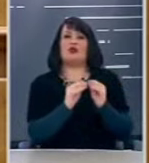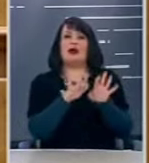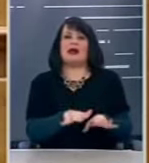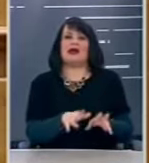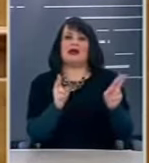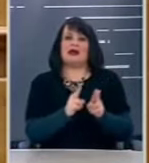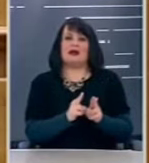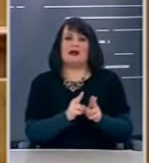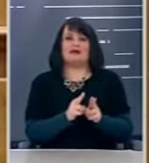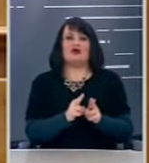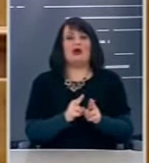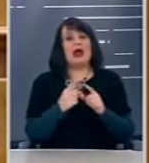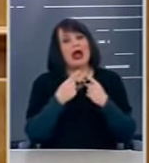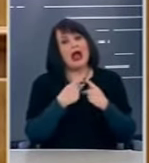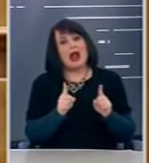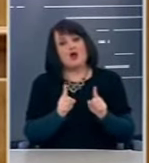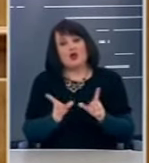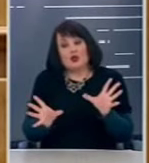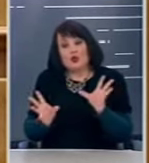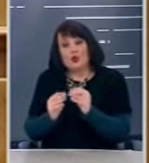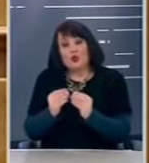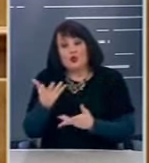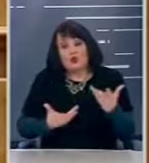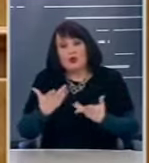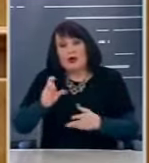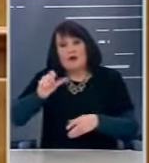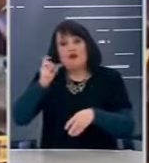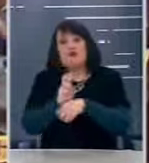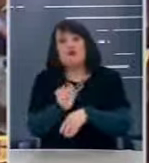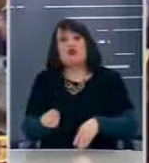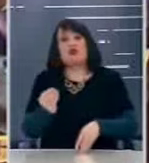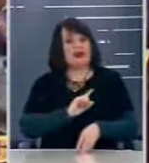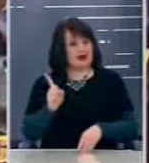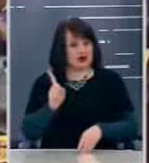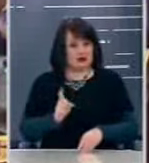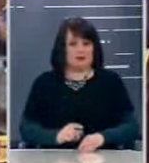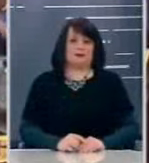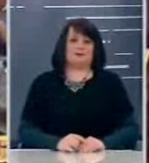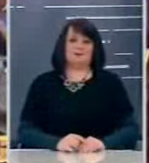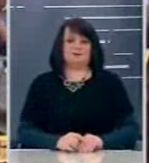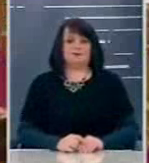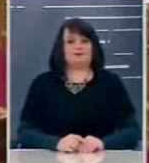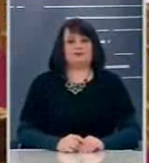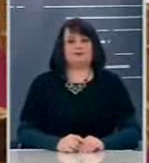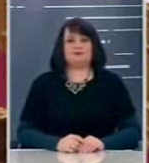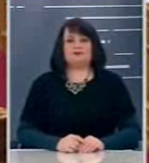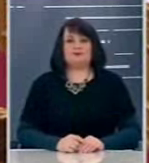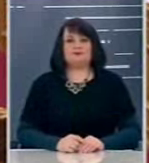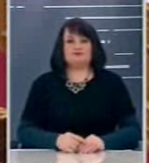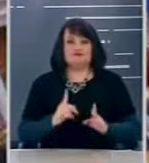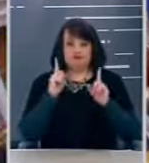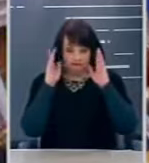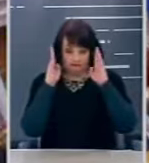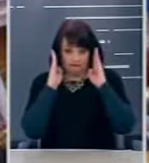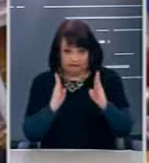θα προσμετράται στον υπολογισμό των πρωτογενών πλεονασμάτων. Εκεί εμείς ρίχνουμε ως κυβέρνηση το βάρος